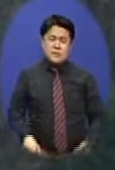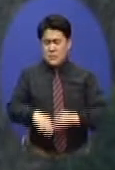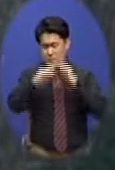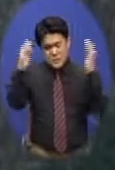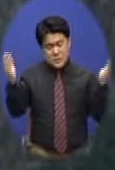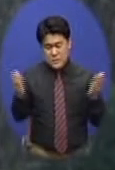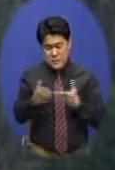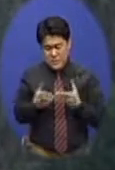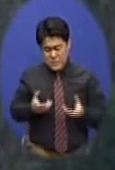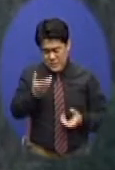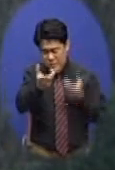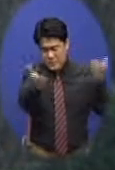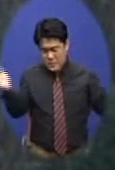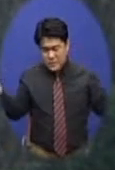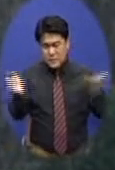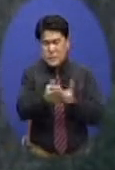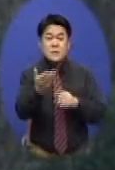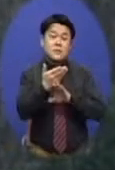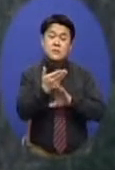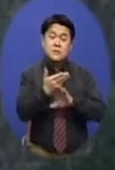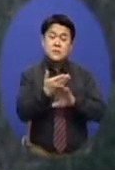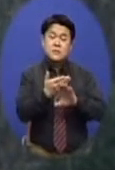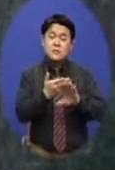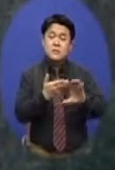줘 줄건 줄건 모두